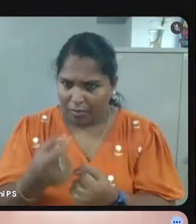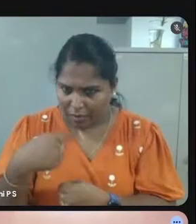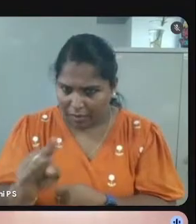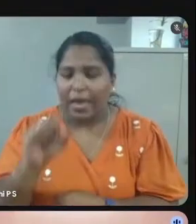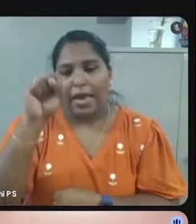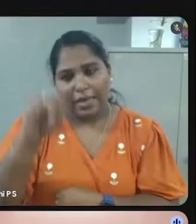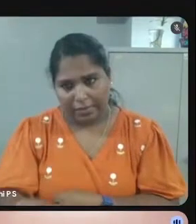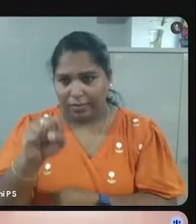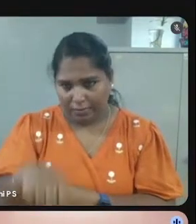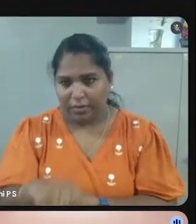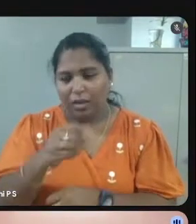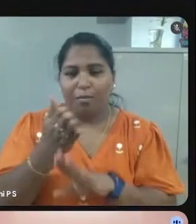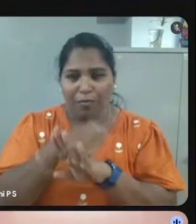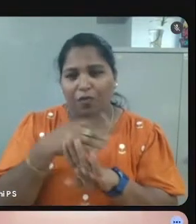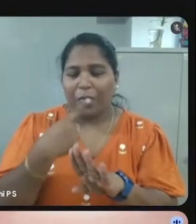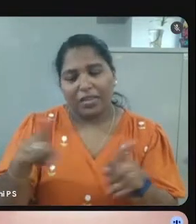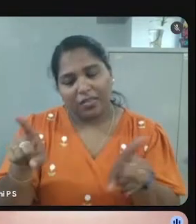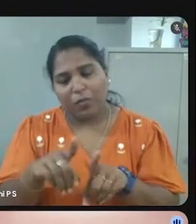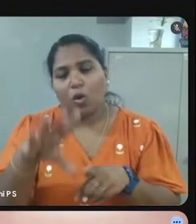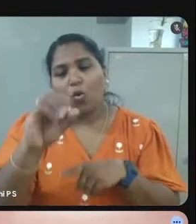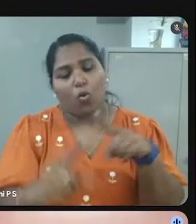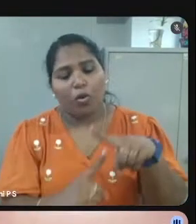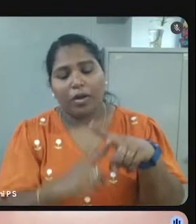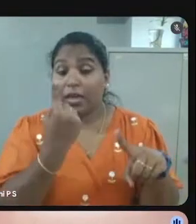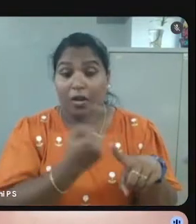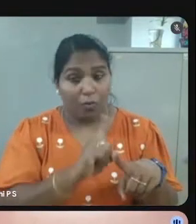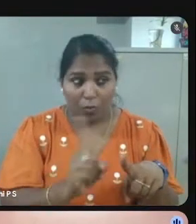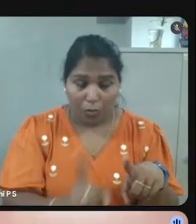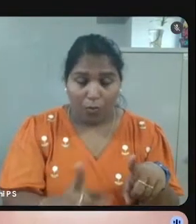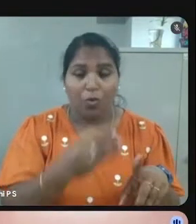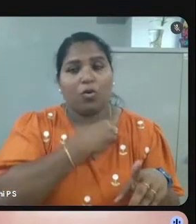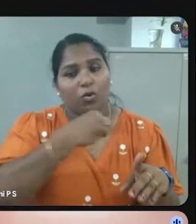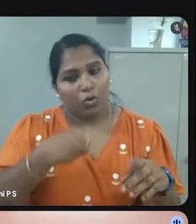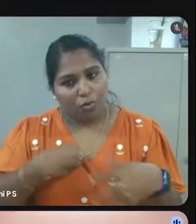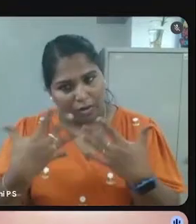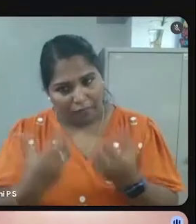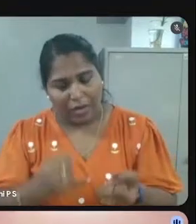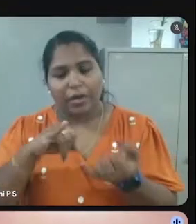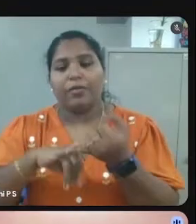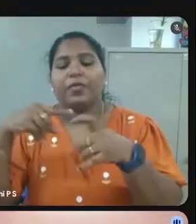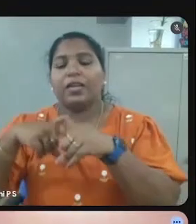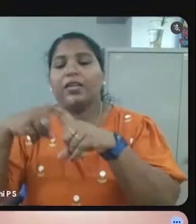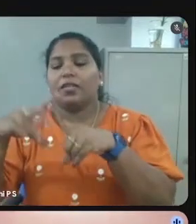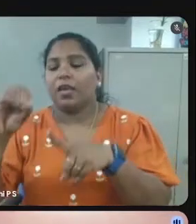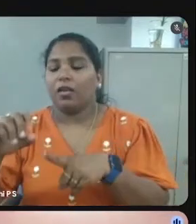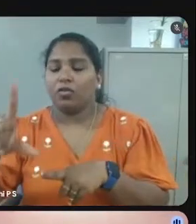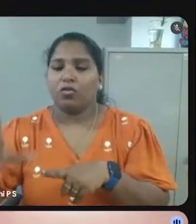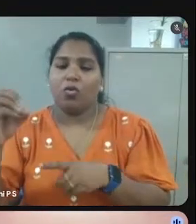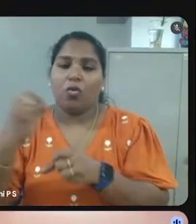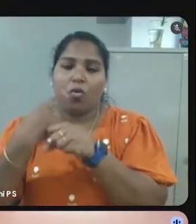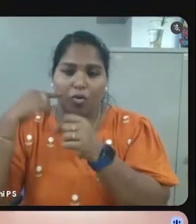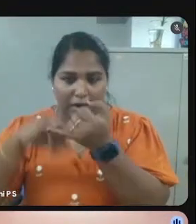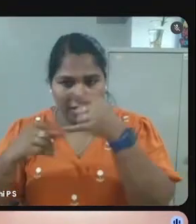ഞാൻ പ്രീവിയസ് സ്ലൈഡിൽ പറഞ്ഞ പോലെ ഓക്യുപേഷണൽ തെറപ്പിസ്റ്റ് എന്തൊക്കെയോ ഈ കാര്യങ്ങൾ അഡ്രസ് ചെയ്യുന്നത് സെക്ഷൽ ആക്ടിവിറ്റി ഒരു